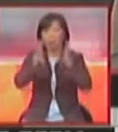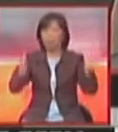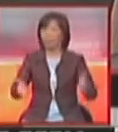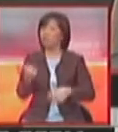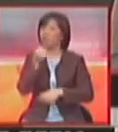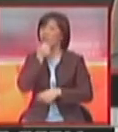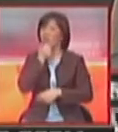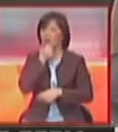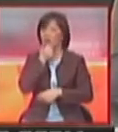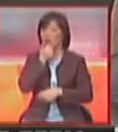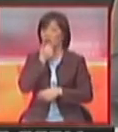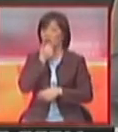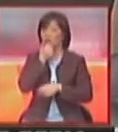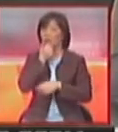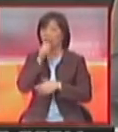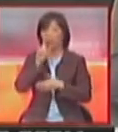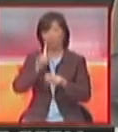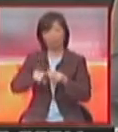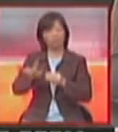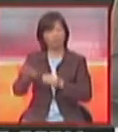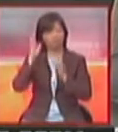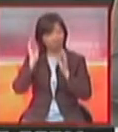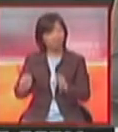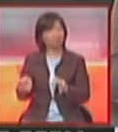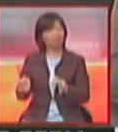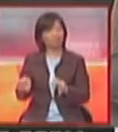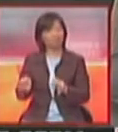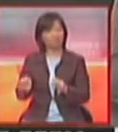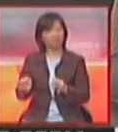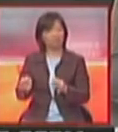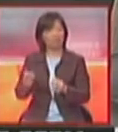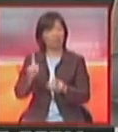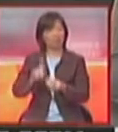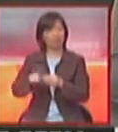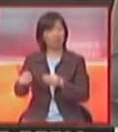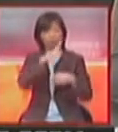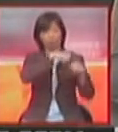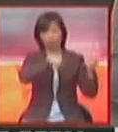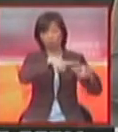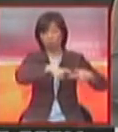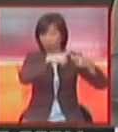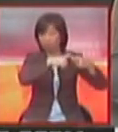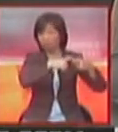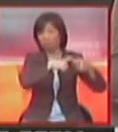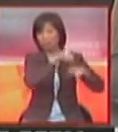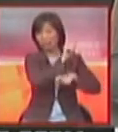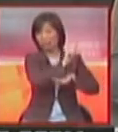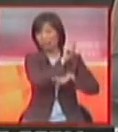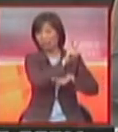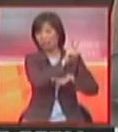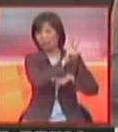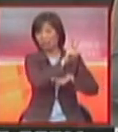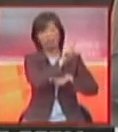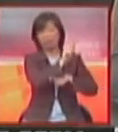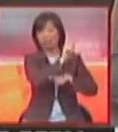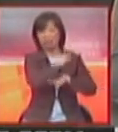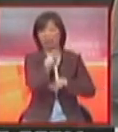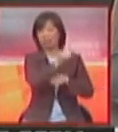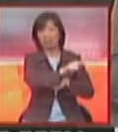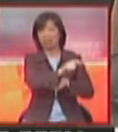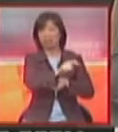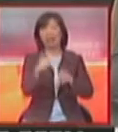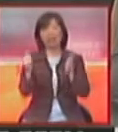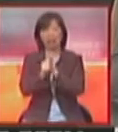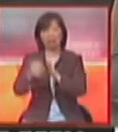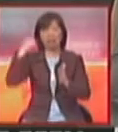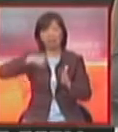pagkakamali sa panig ng MTRCB. Yung ginawa nilang pagsuspinde ng T3 ay labag sa saligang